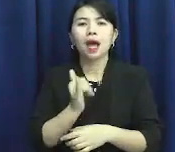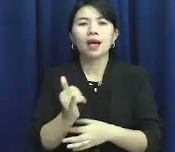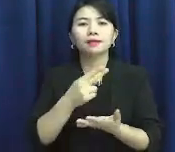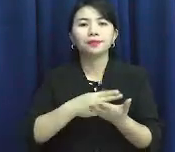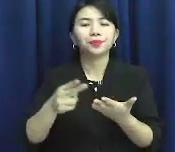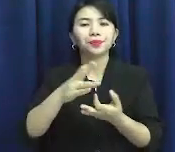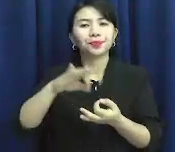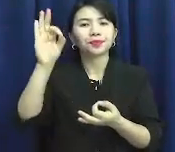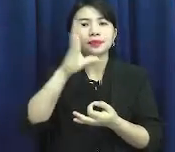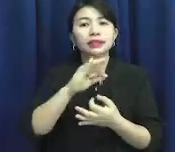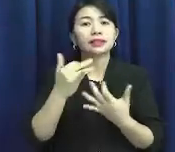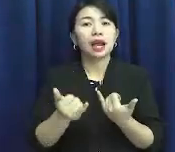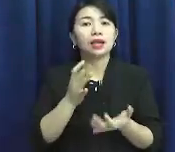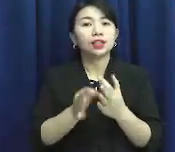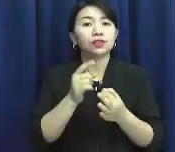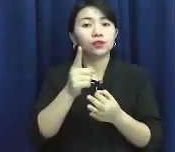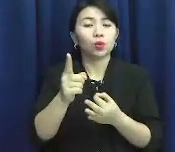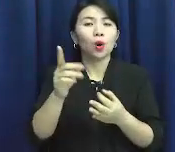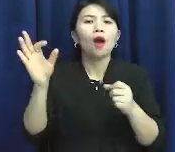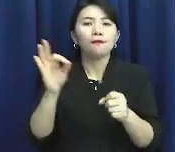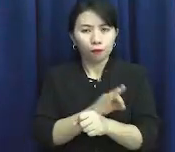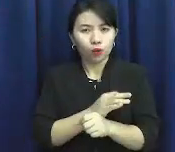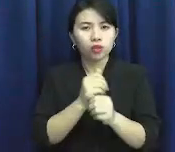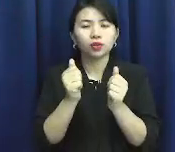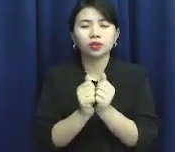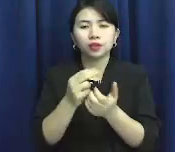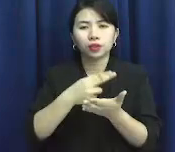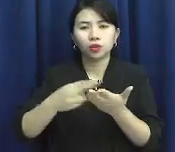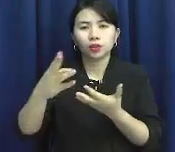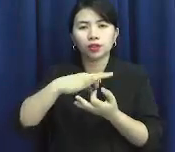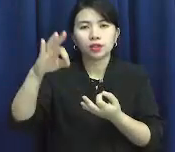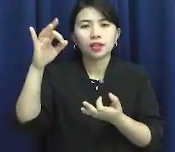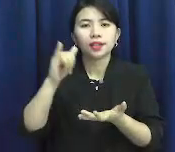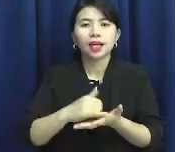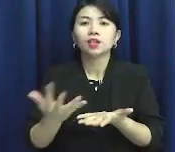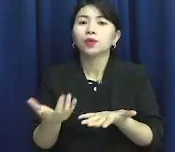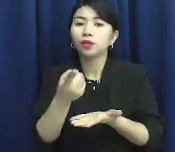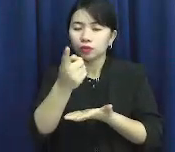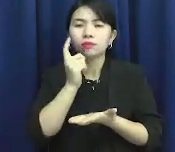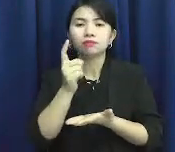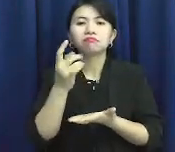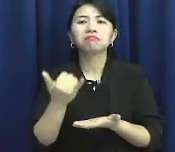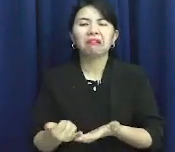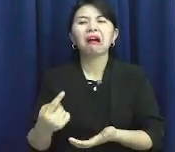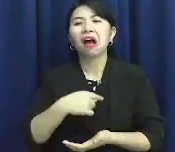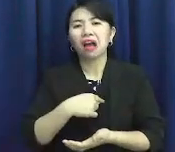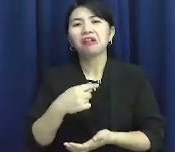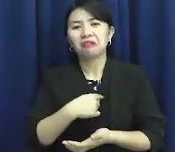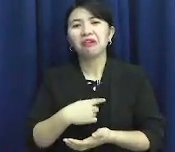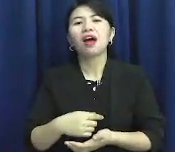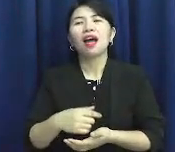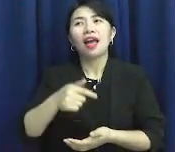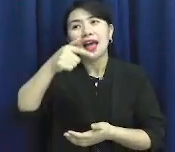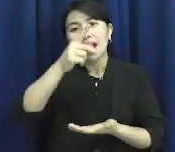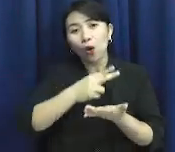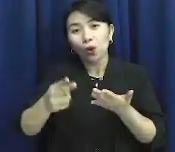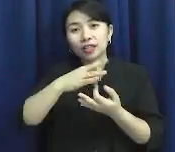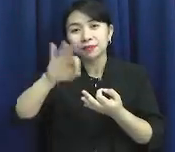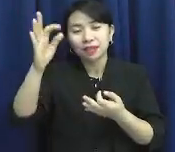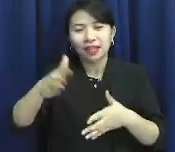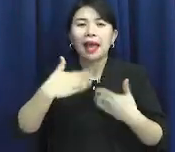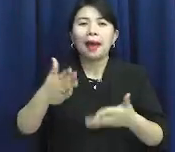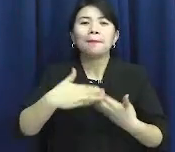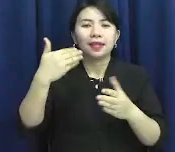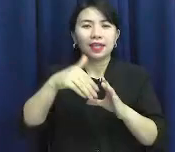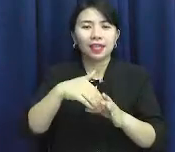At pagka ikaw ay puspos ng banal na Espiritu, diyan nyo masasabi, young people, na kayo ay kinasisiyahan ng banal na Espiritu.